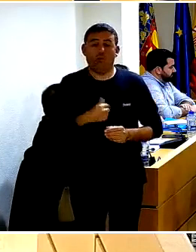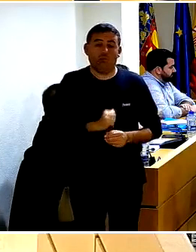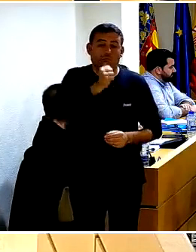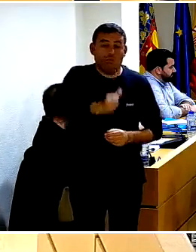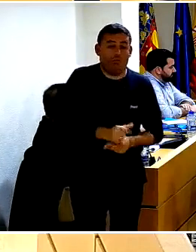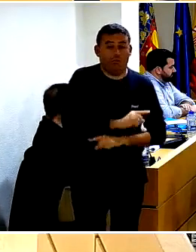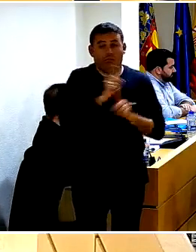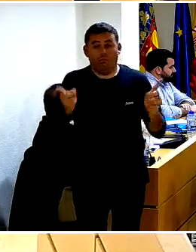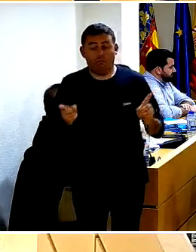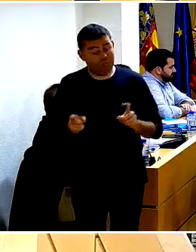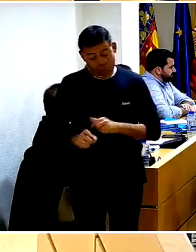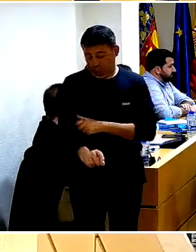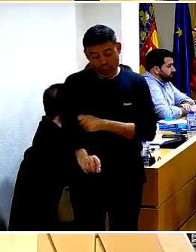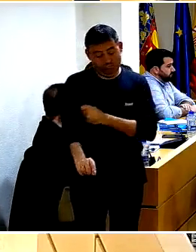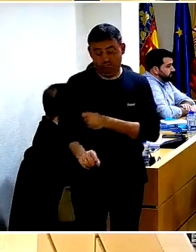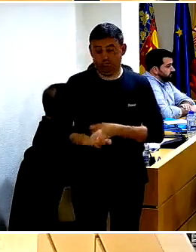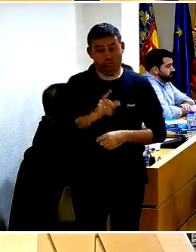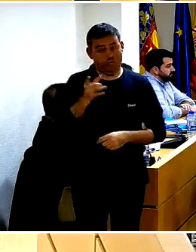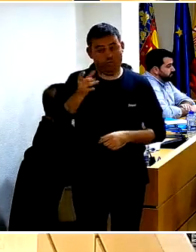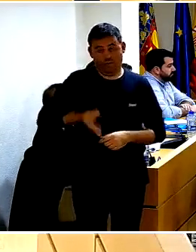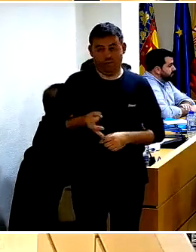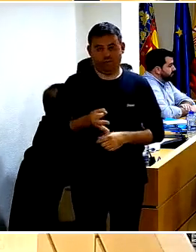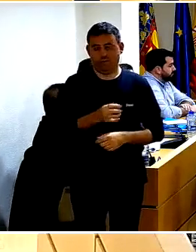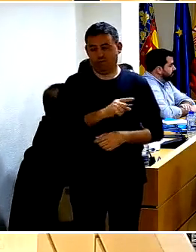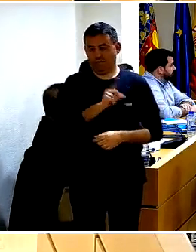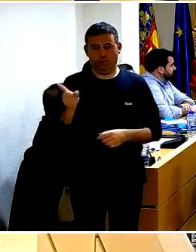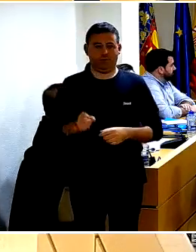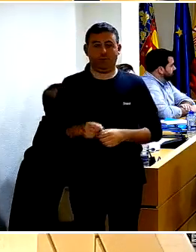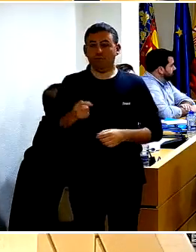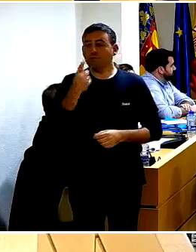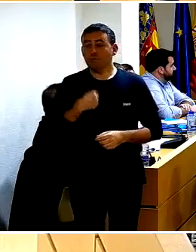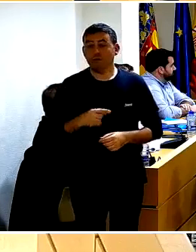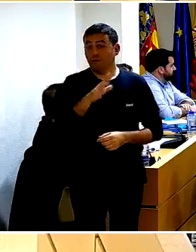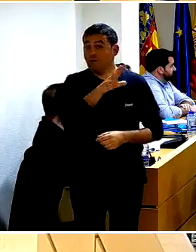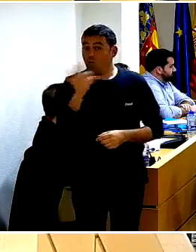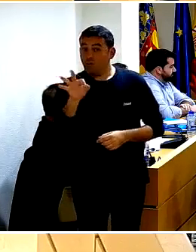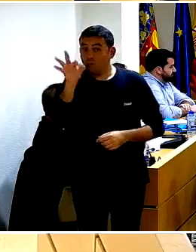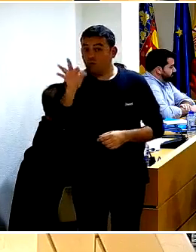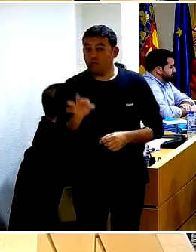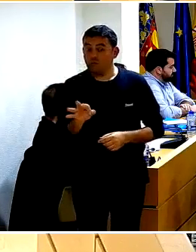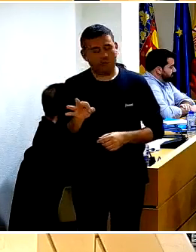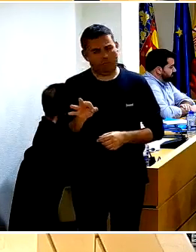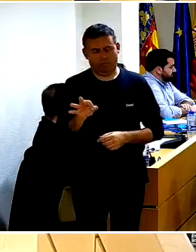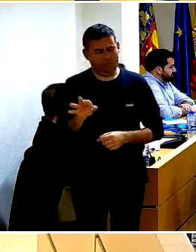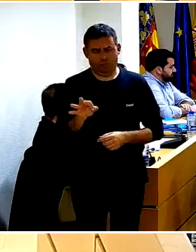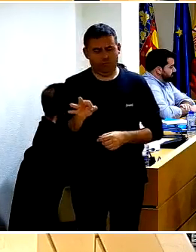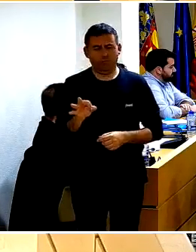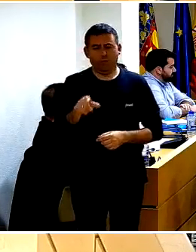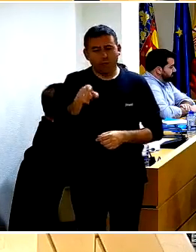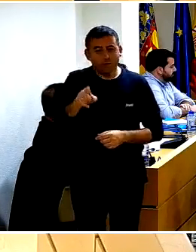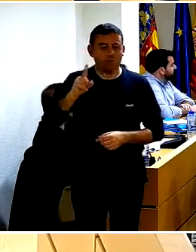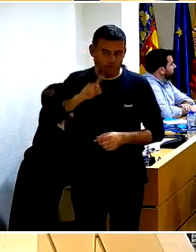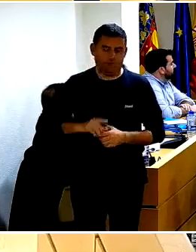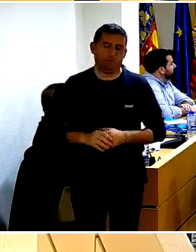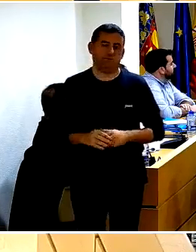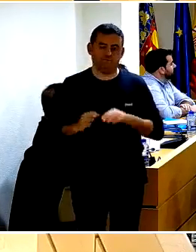despeses només que el 50%. Val? I és la primera qüestió. La segona qüestió, està vostè faltant a la veritat. Bueno, la qüestió